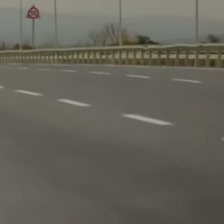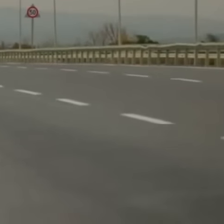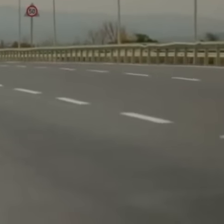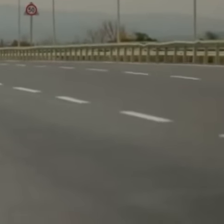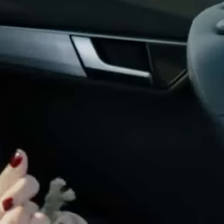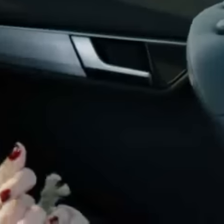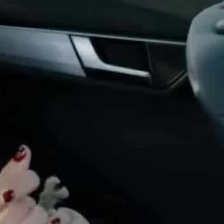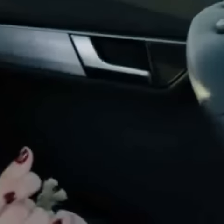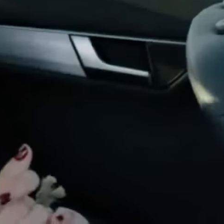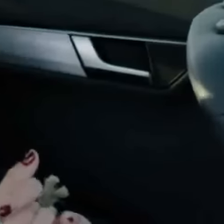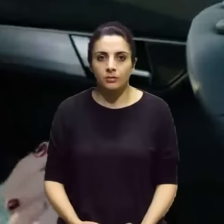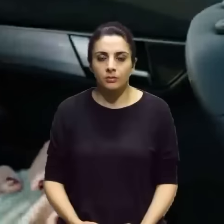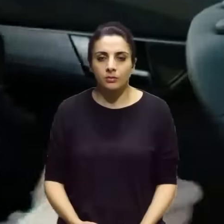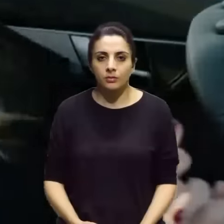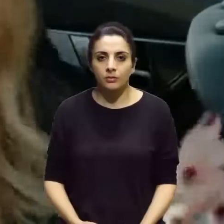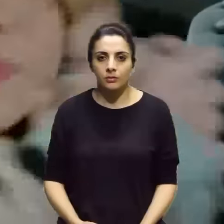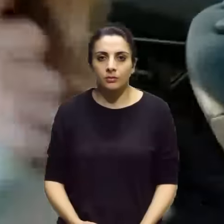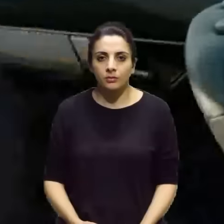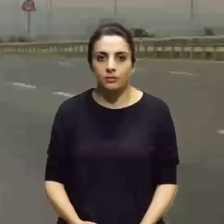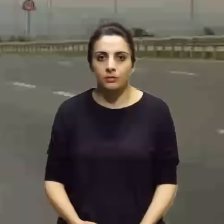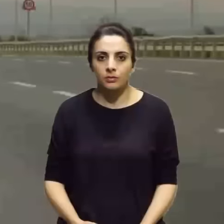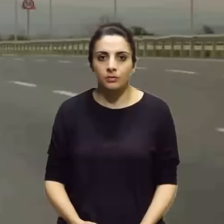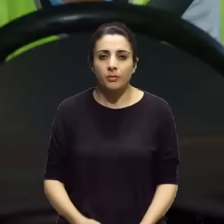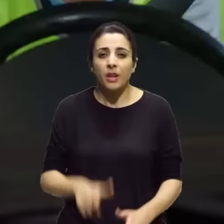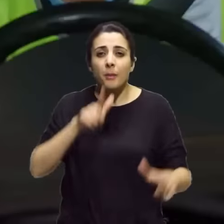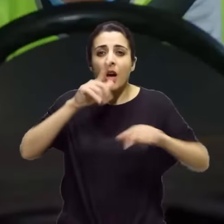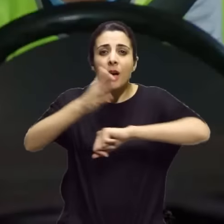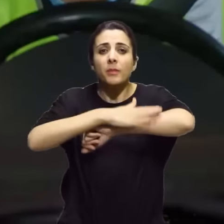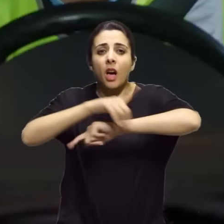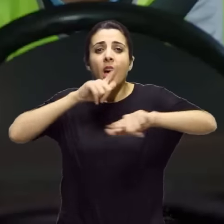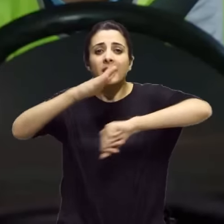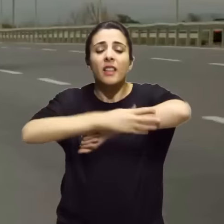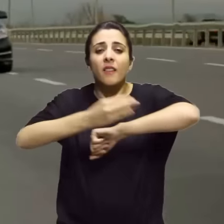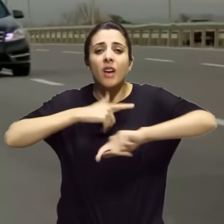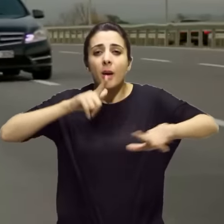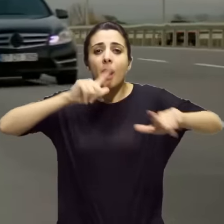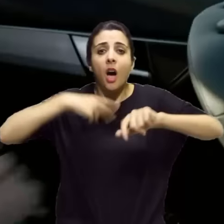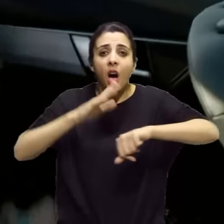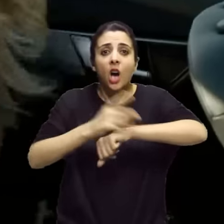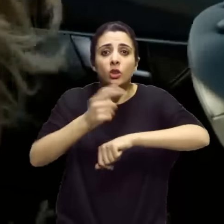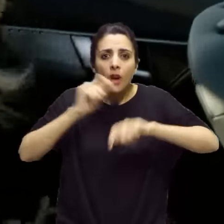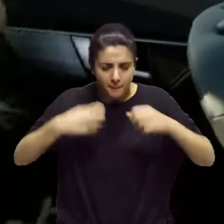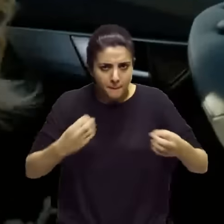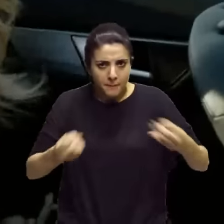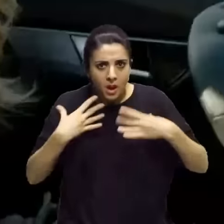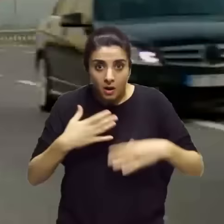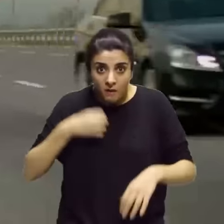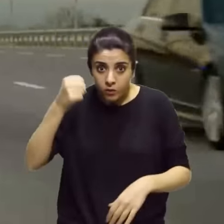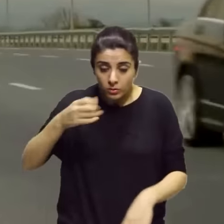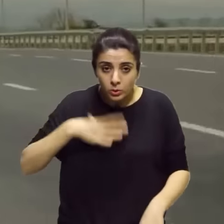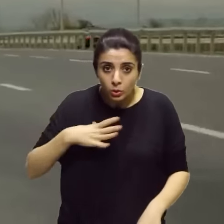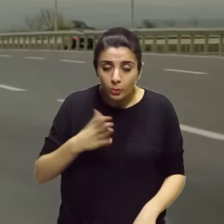Polis arabası yol kenarında bekliyor. Bir anda cama atıldı. İmdat! Ya. İmdat, yardım edin. Sıcıyorlar beni. Ne yapıyorsun sen? Be. Gebertirim